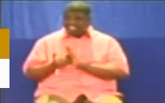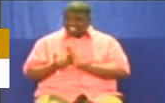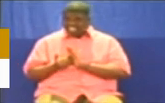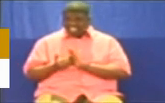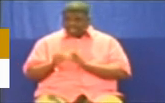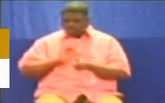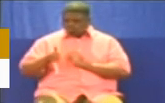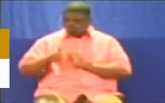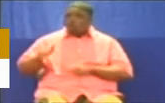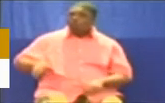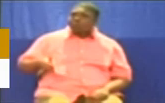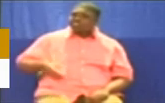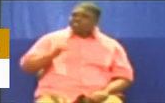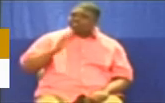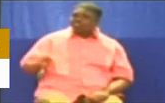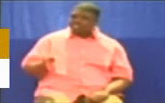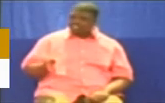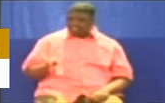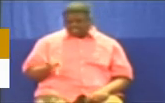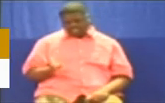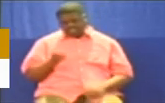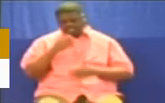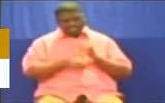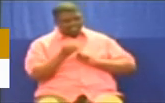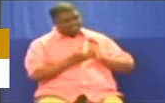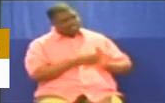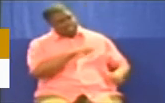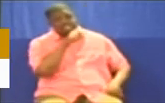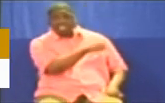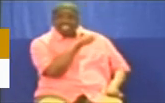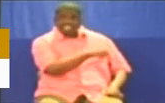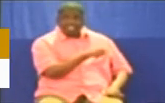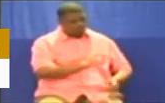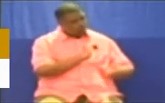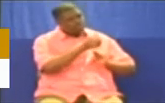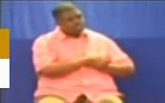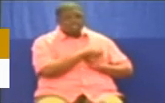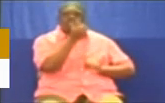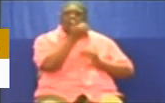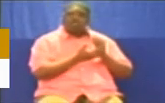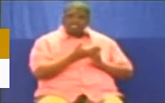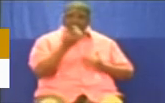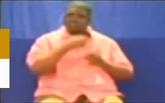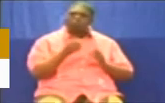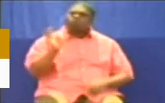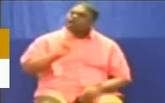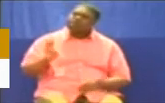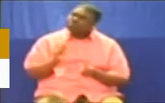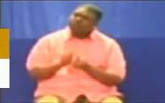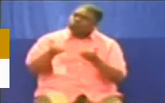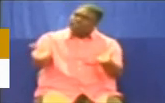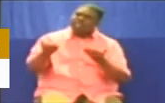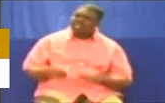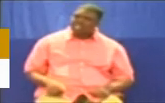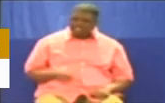fulani, yani tunamwenebo ndani ya sheria kwamba yeye ni mwakilishi katika, wapi mambo haya yapo? Ndio maana